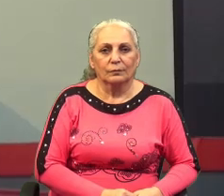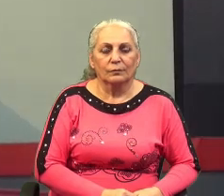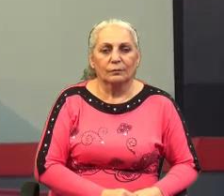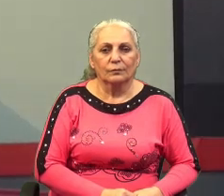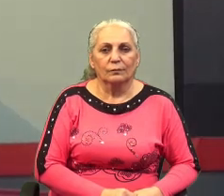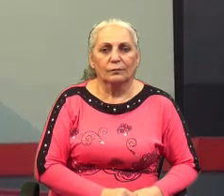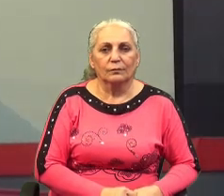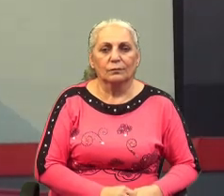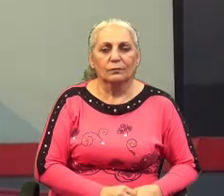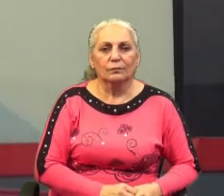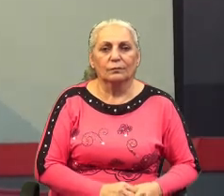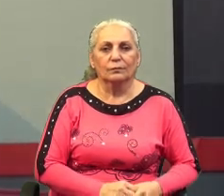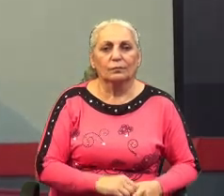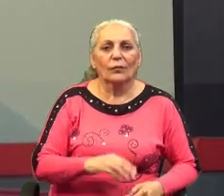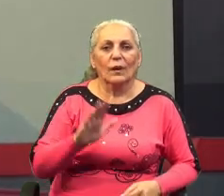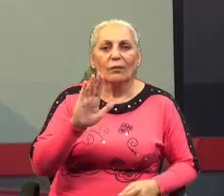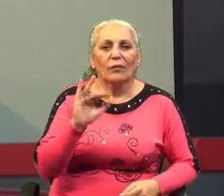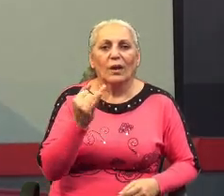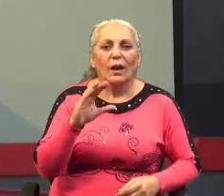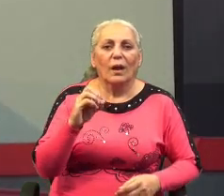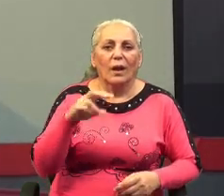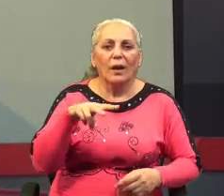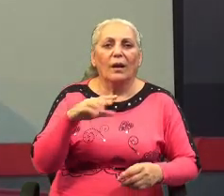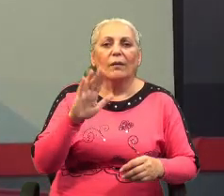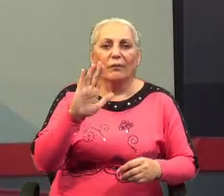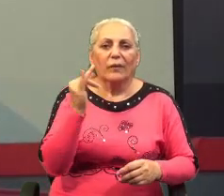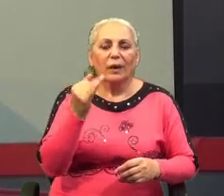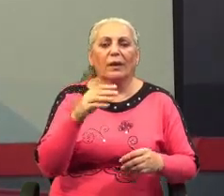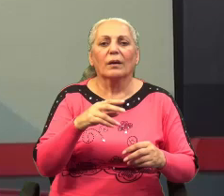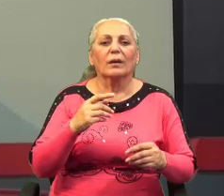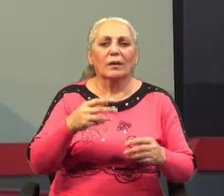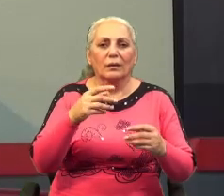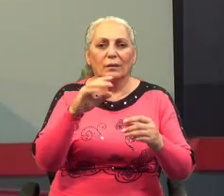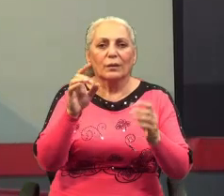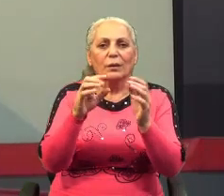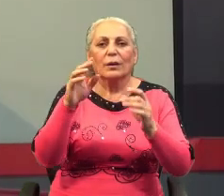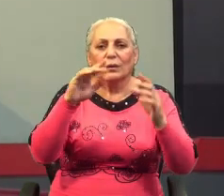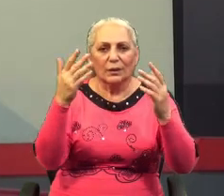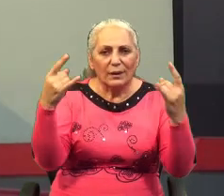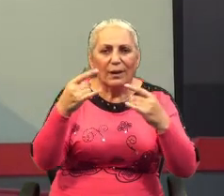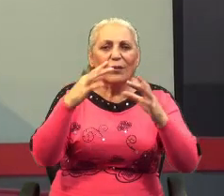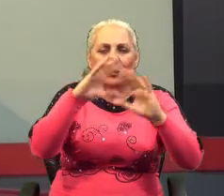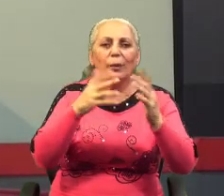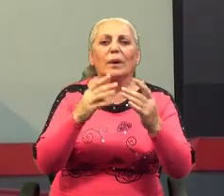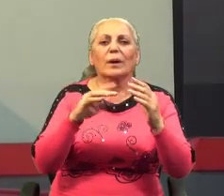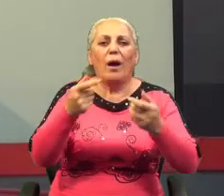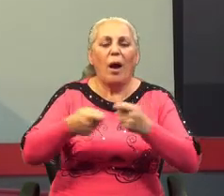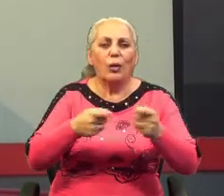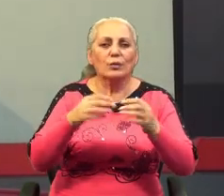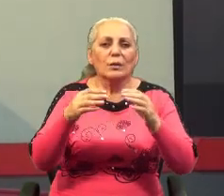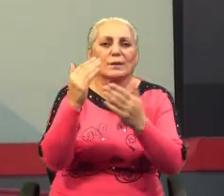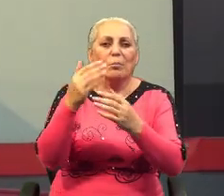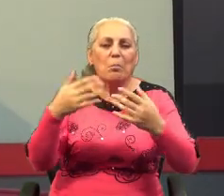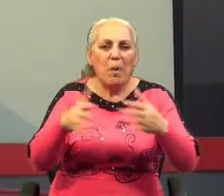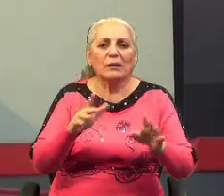Այլ թեմաներից, VLV էլեկտրոնիկայի խանութ սրահը Վանաձորում նոր մասնաճյուղ է բացել, այն իշ նոր տեսականիով, մաչելի գներով